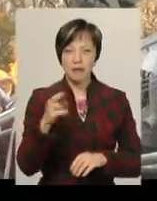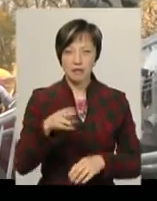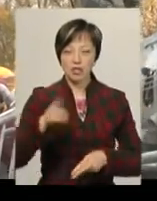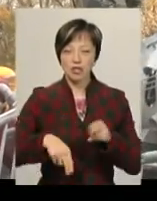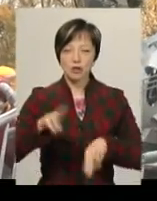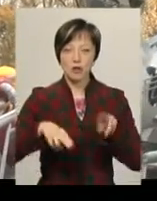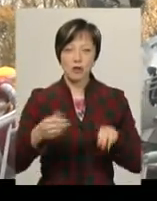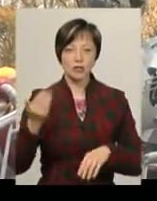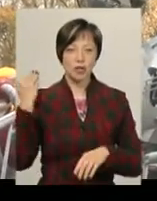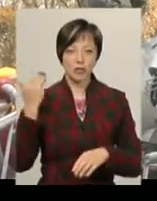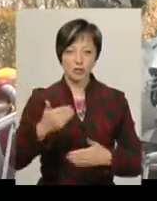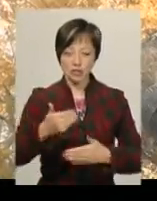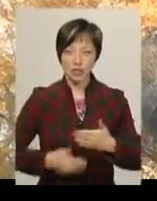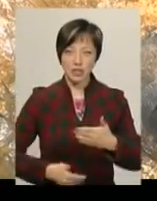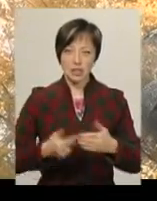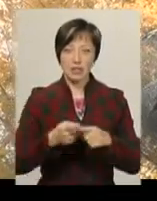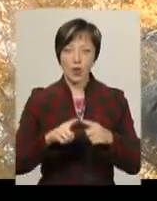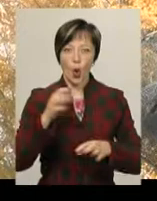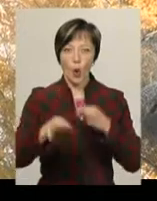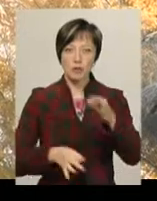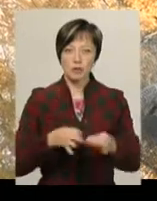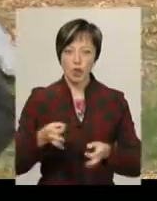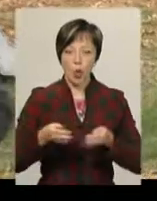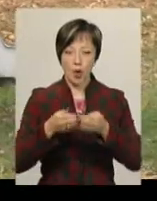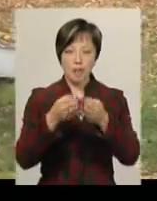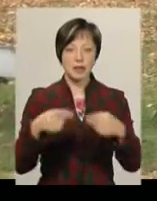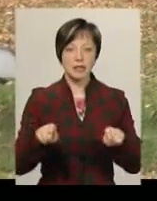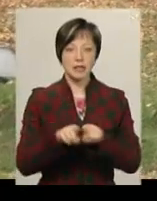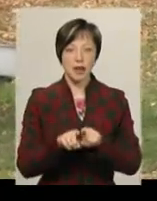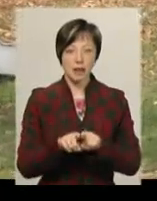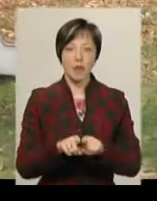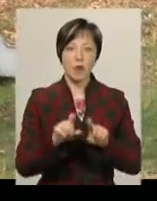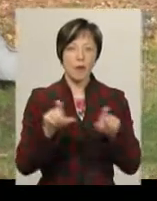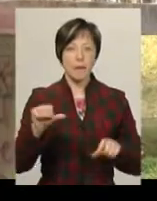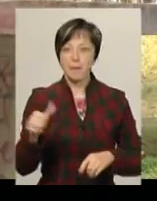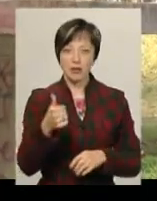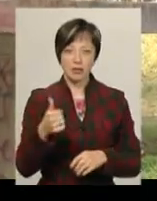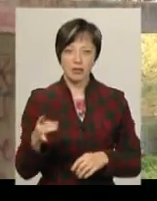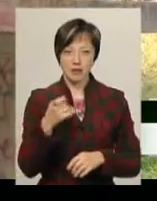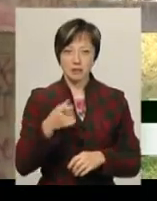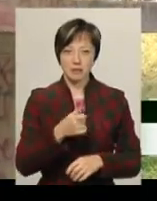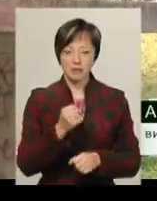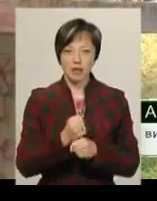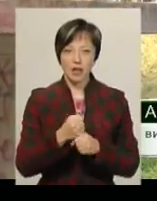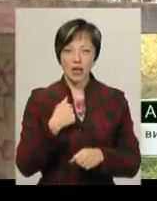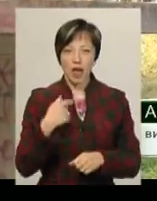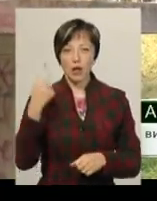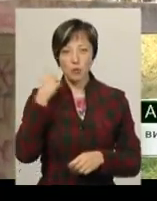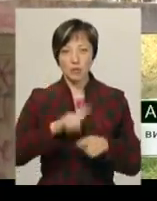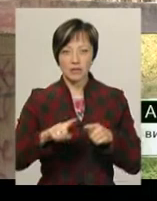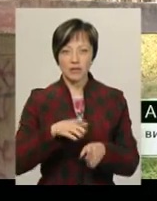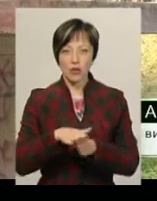дофарбувати задню частину скульптури «Космічний корабель». Чоловік розповідає, з таким об'єктом працює вперше. Очікував, що я її виконую швидше,